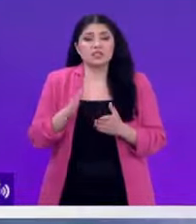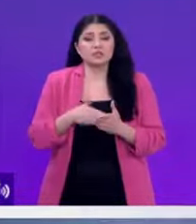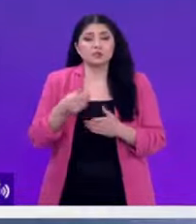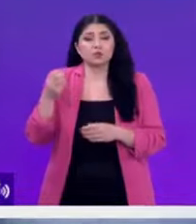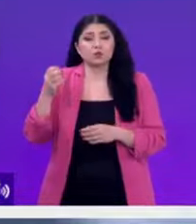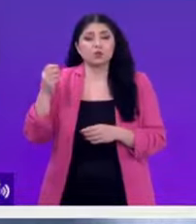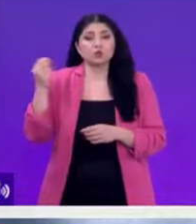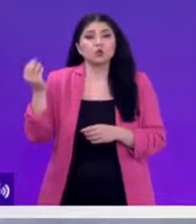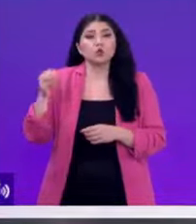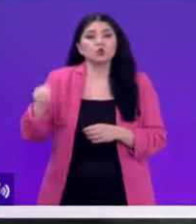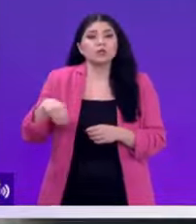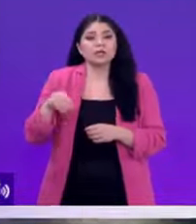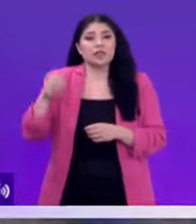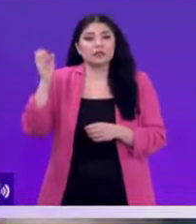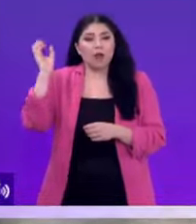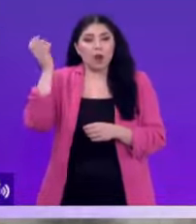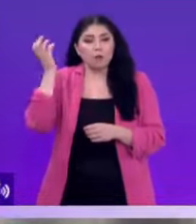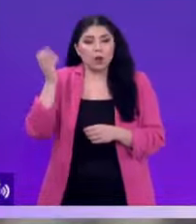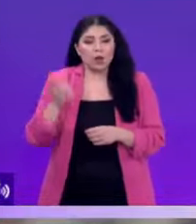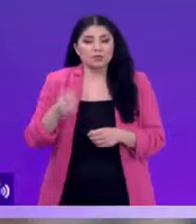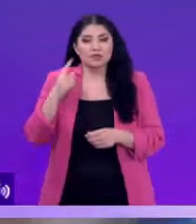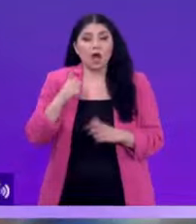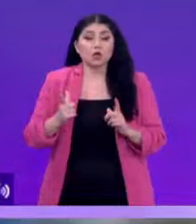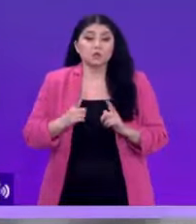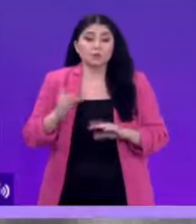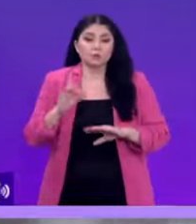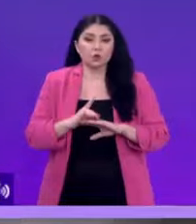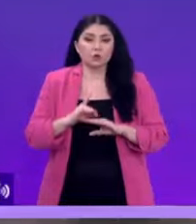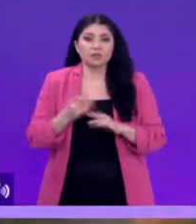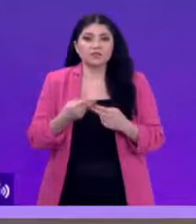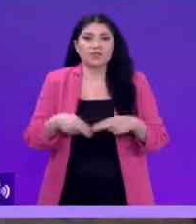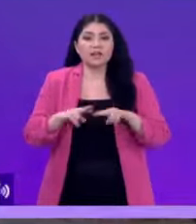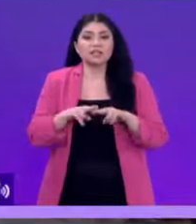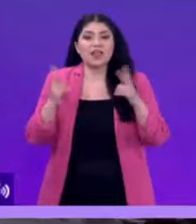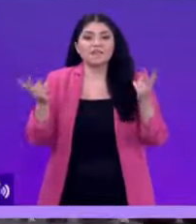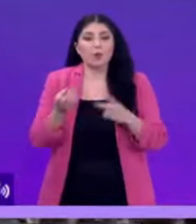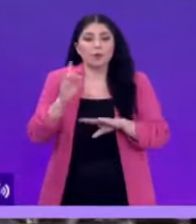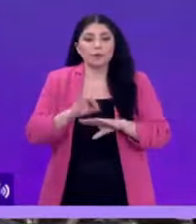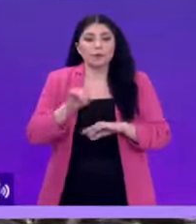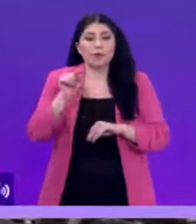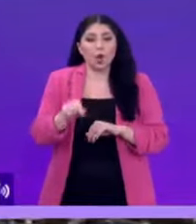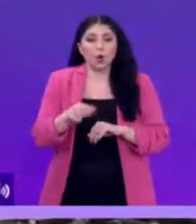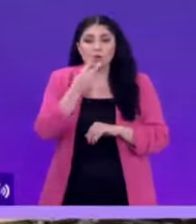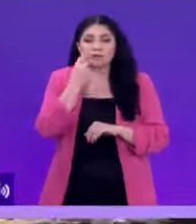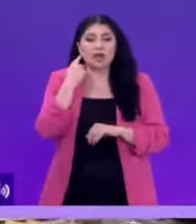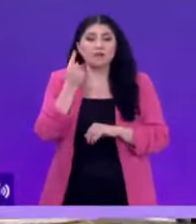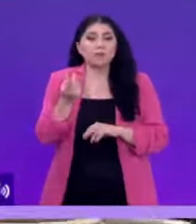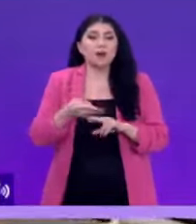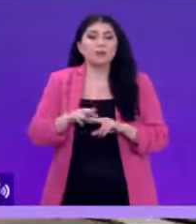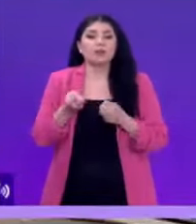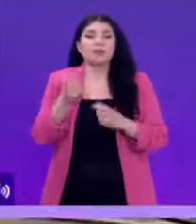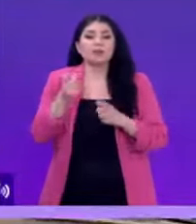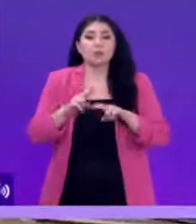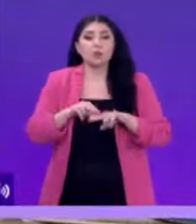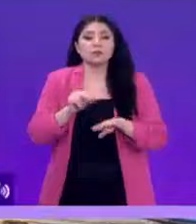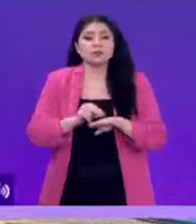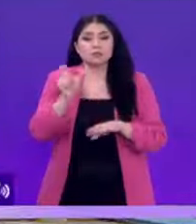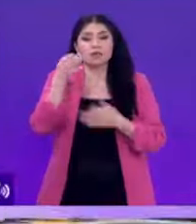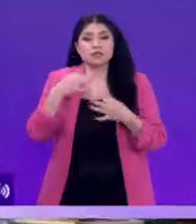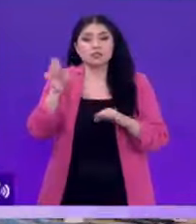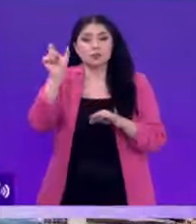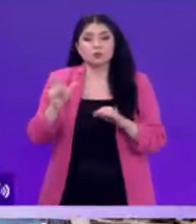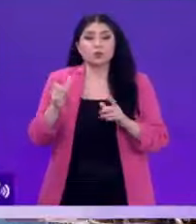de Ambulanță. Așteptăm ca medicii să încheie evaluarea medicală de la fața locului și să aflăm mai multe date despre starea celor 10 victime.